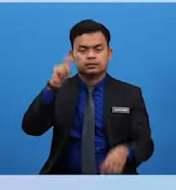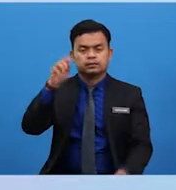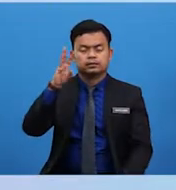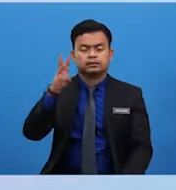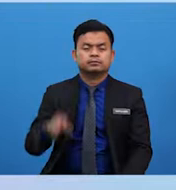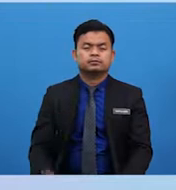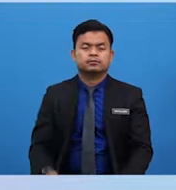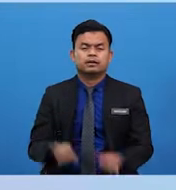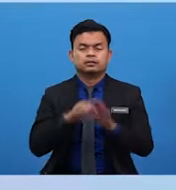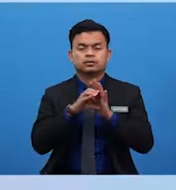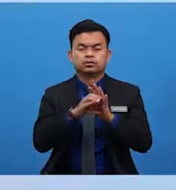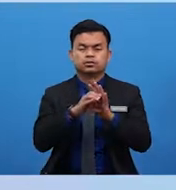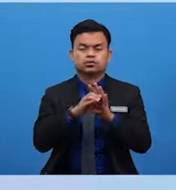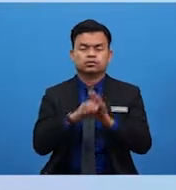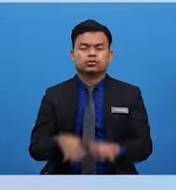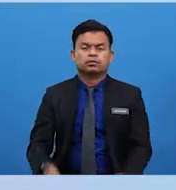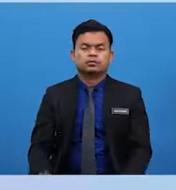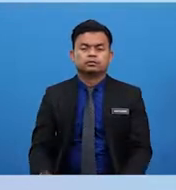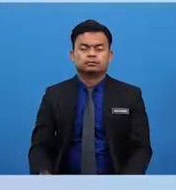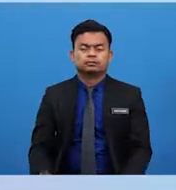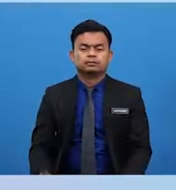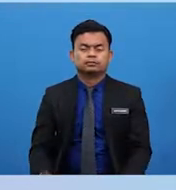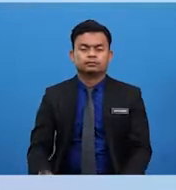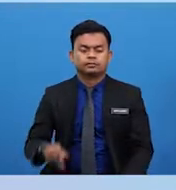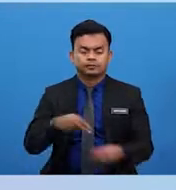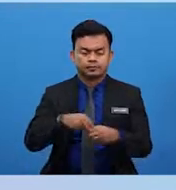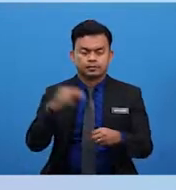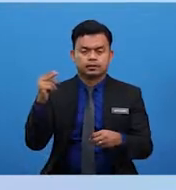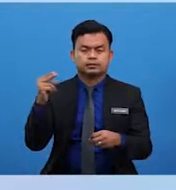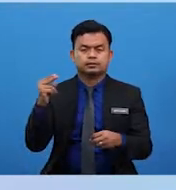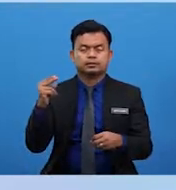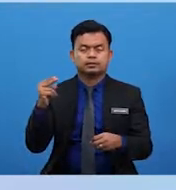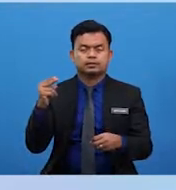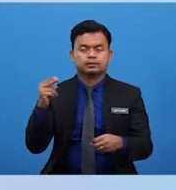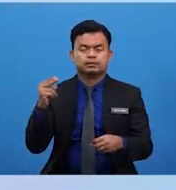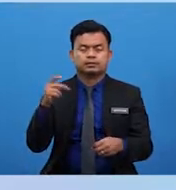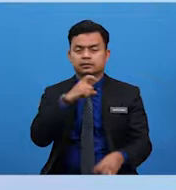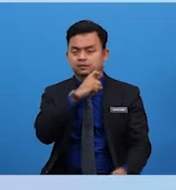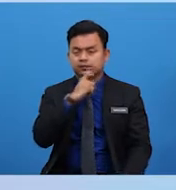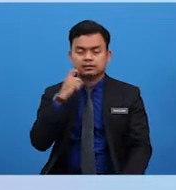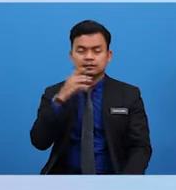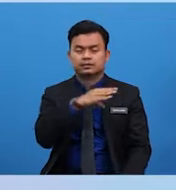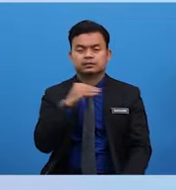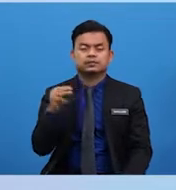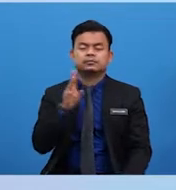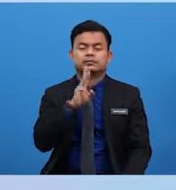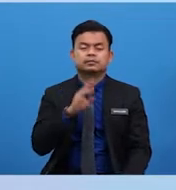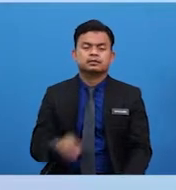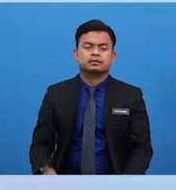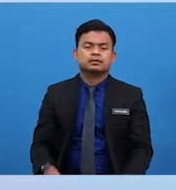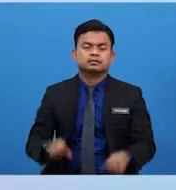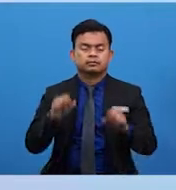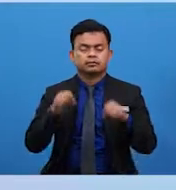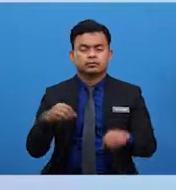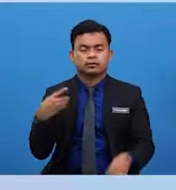karya media kering dan basah belum Om boleh dilihat contohnya kita pakai terdapat banyak